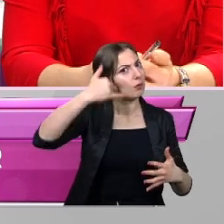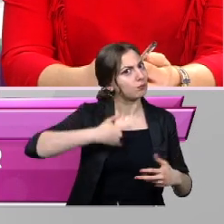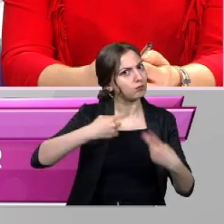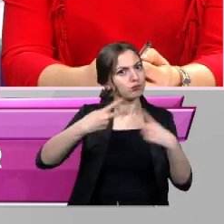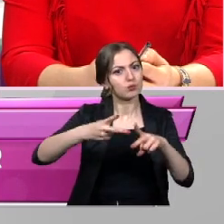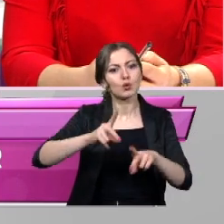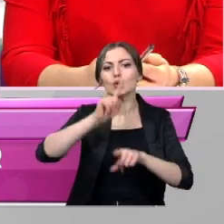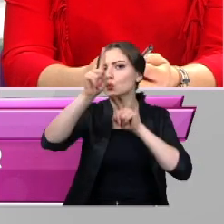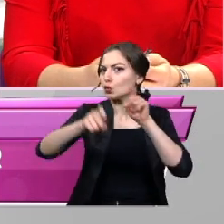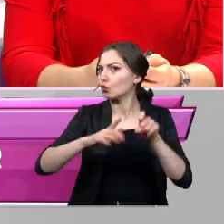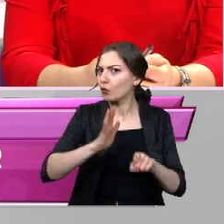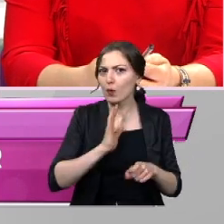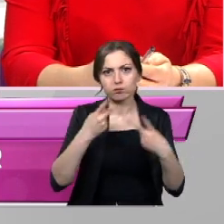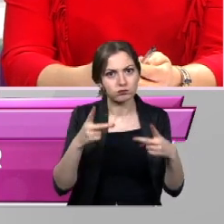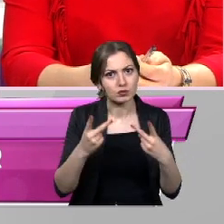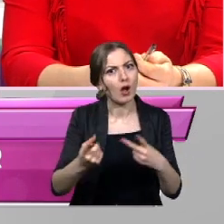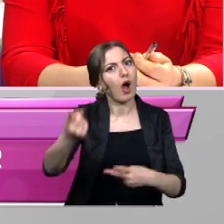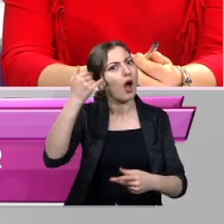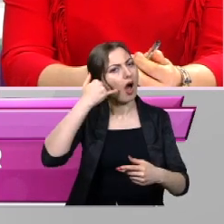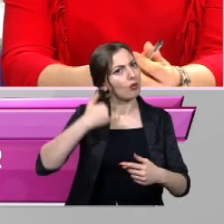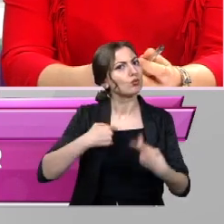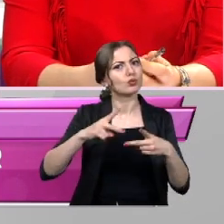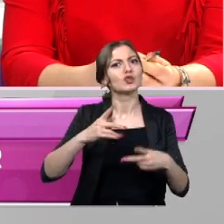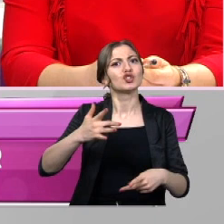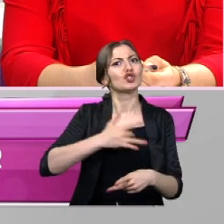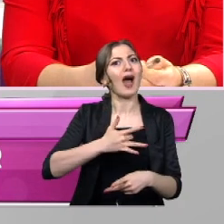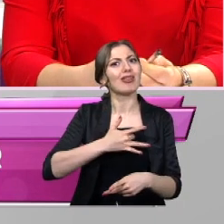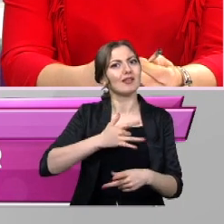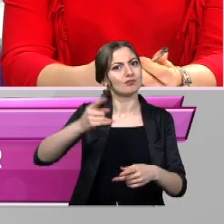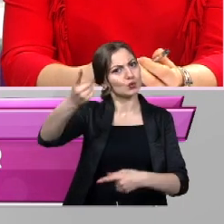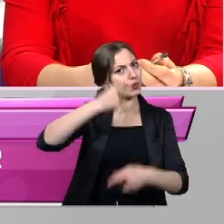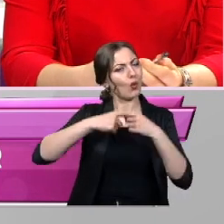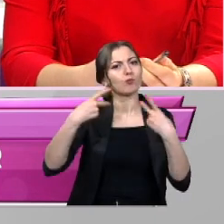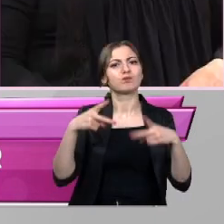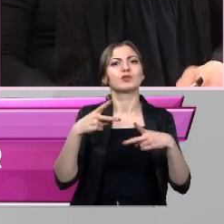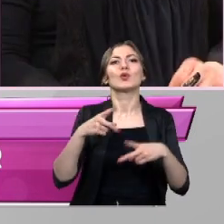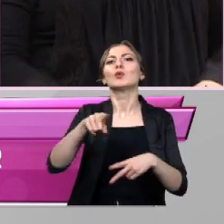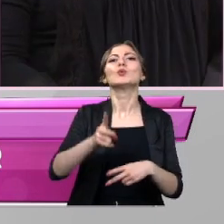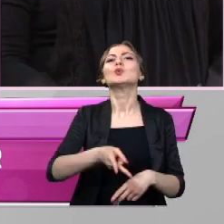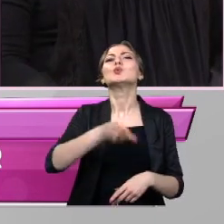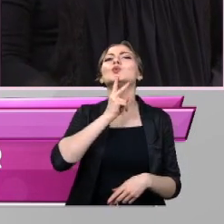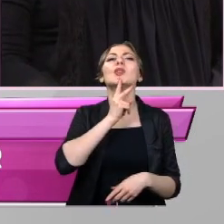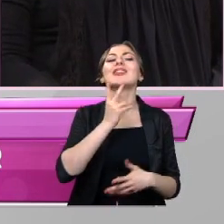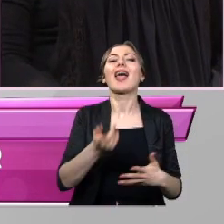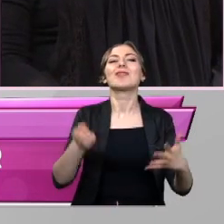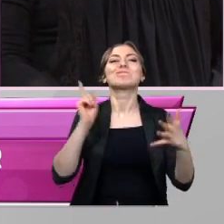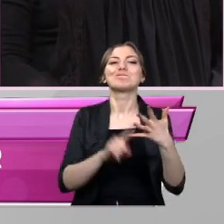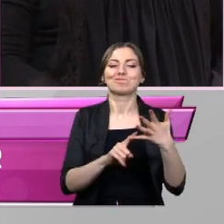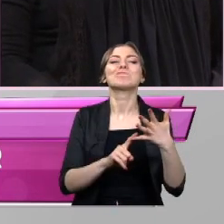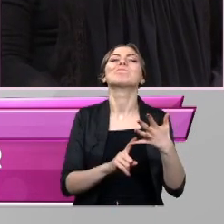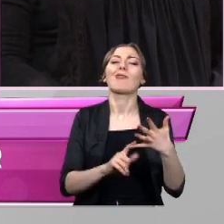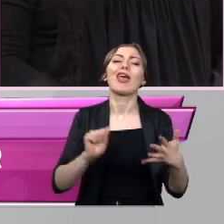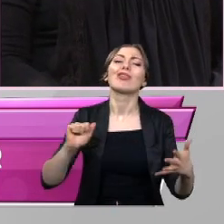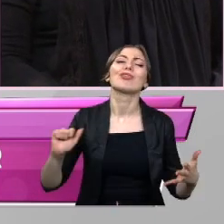uzmanlarımıza sorularınız varsa bizi arayabilirsiniz canlı yayında sorularınızı sorabilirsiniz diyelim son maddemiz empati duygusunun